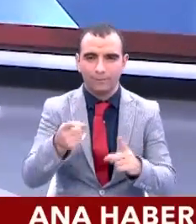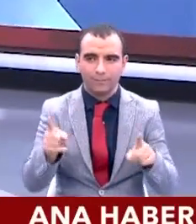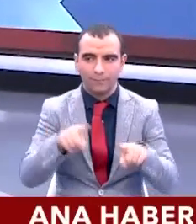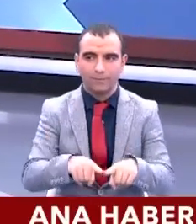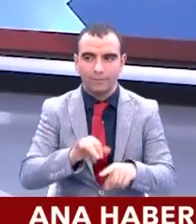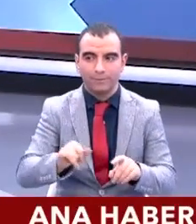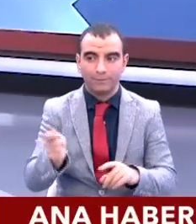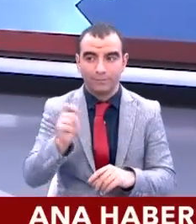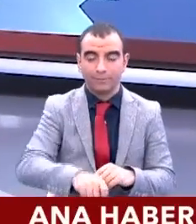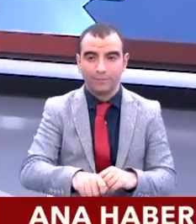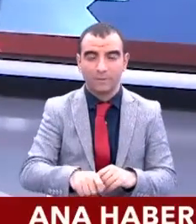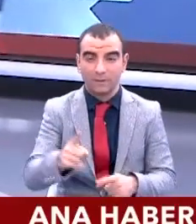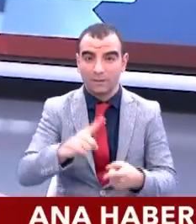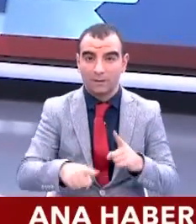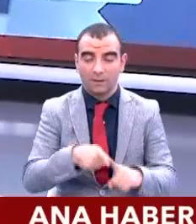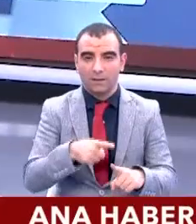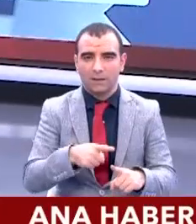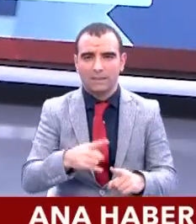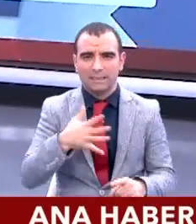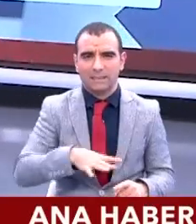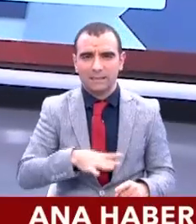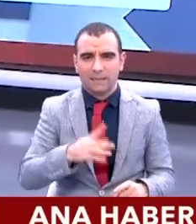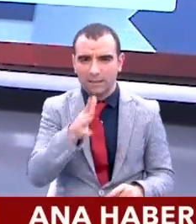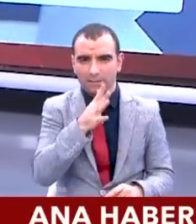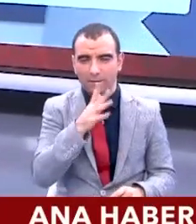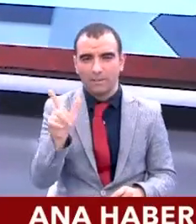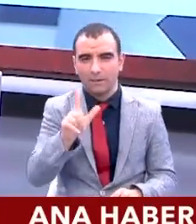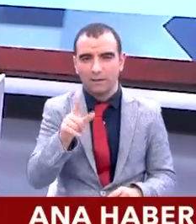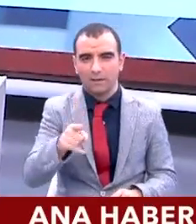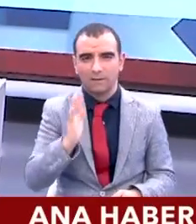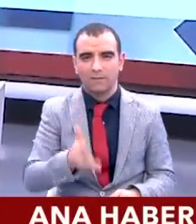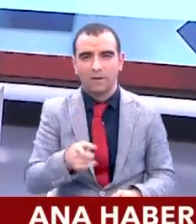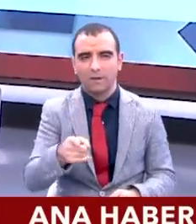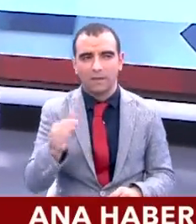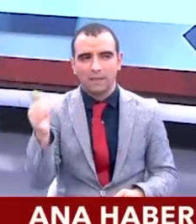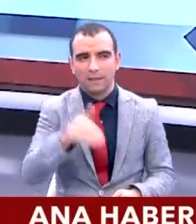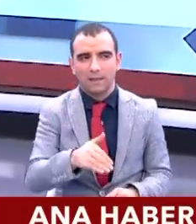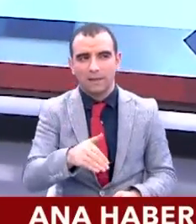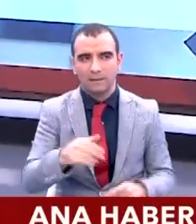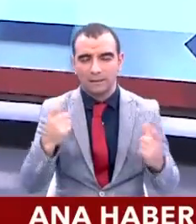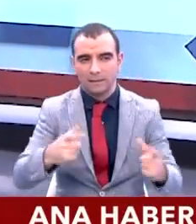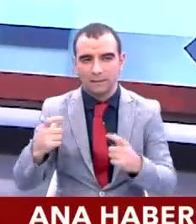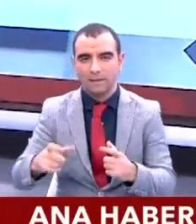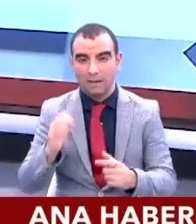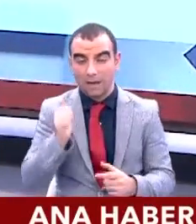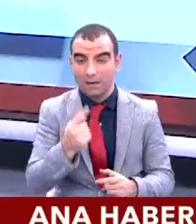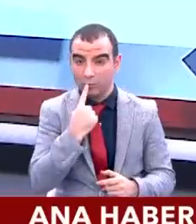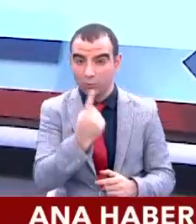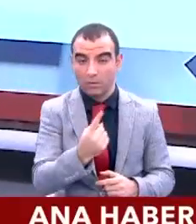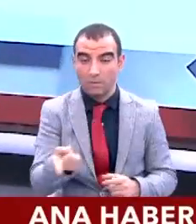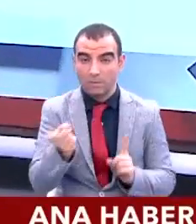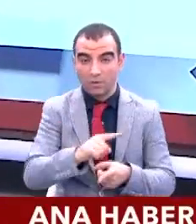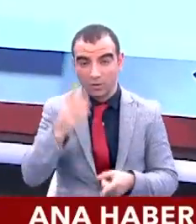yapılarını ve siyasal taleplerini de tabii bilmek lazım Çok da politize olmamak lazım geldiğini ben onlara hep söylüyorum Hayatta başka alanlarda